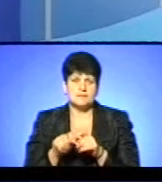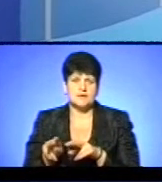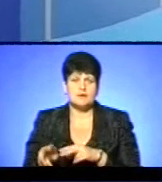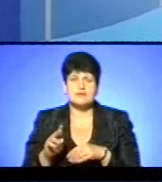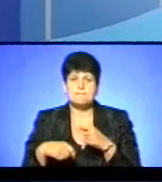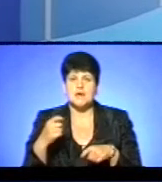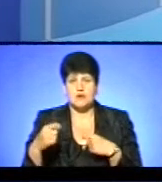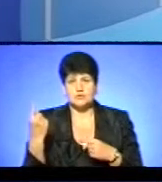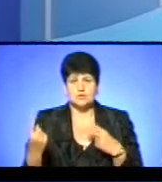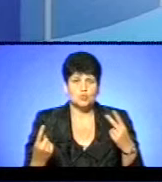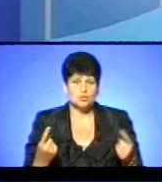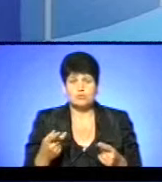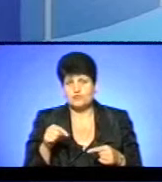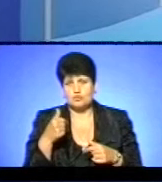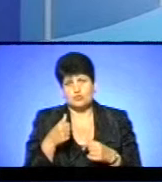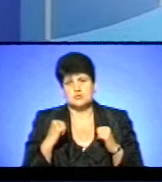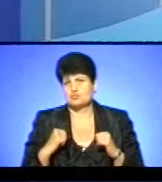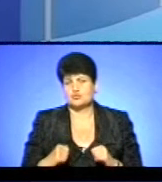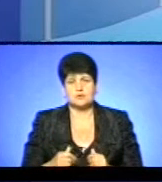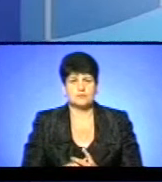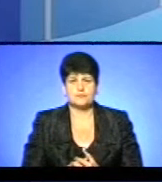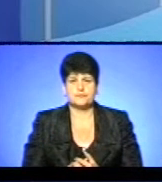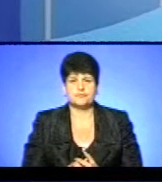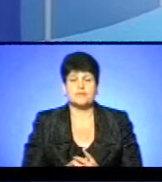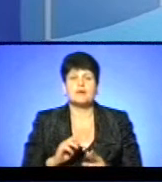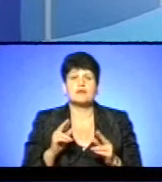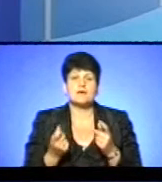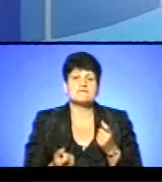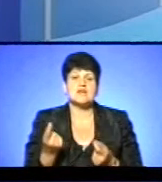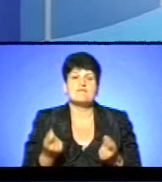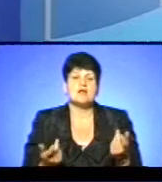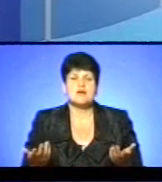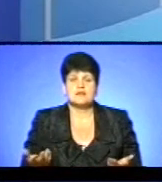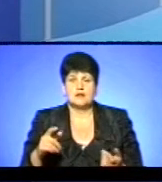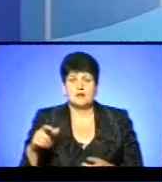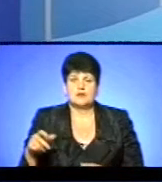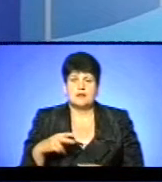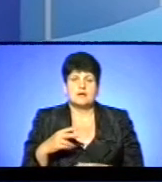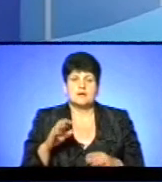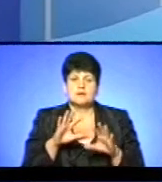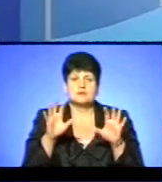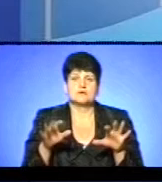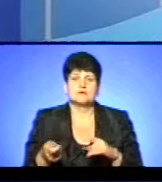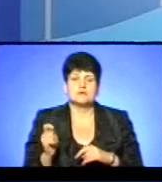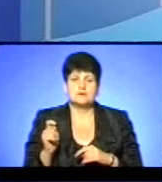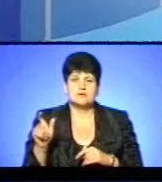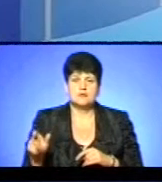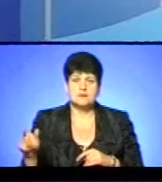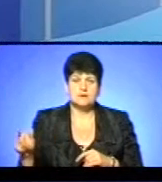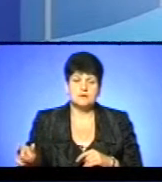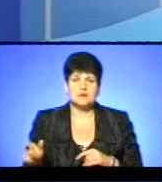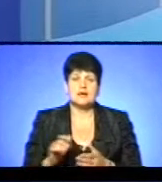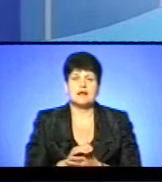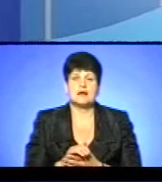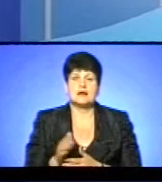один другому. І в цьому році набагато спокійніше. Як виявляєте браконьєрів? Ну, оскільки рибаки не захотіли